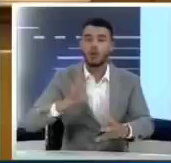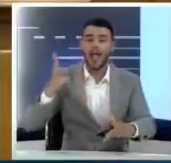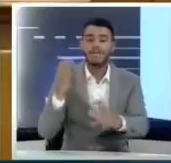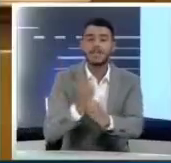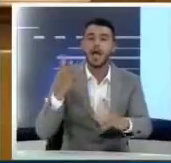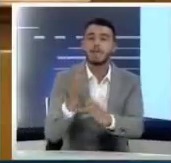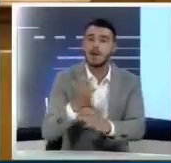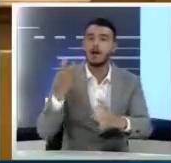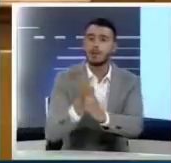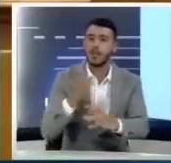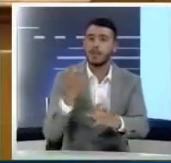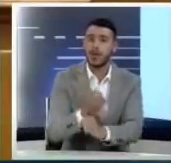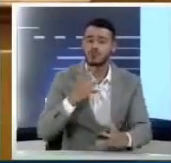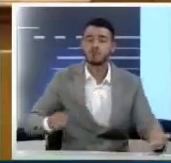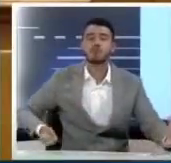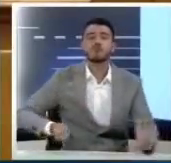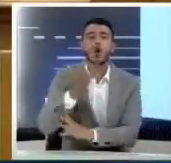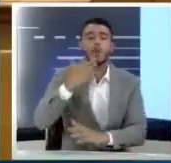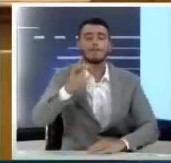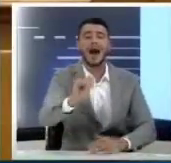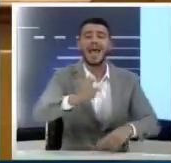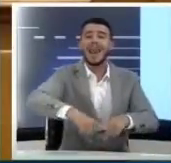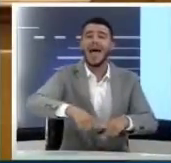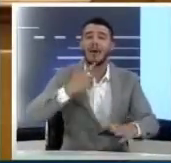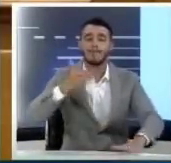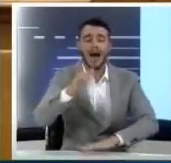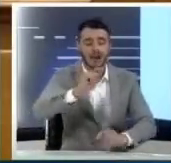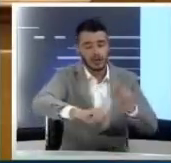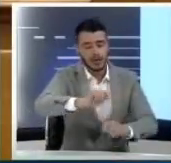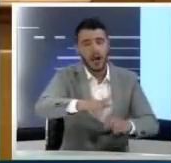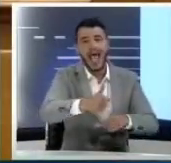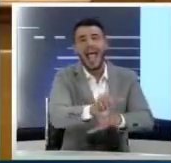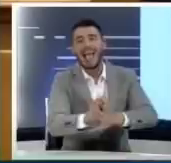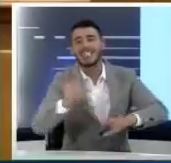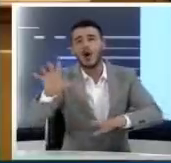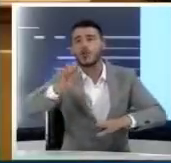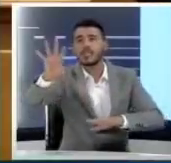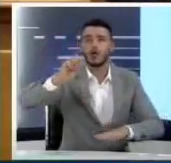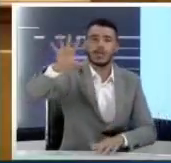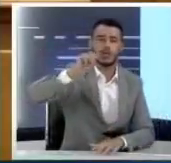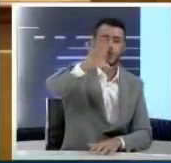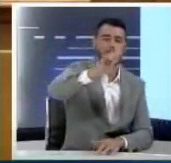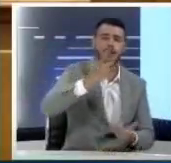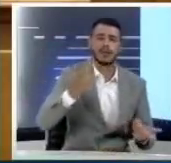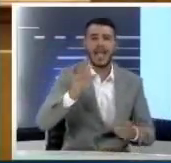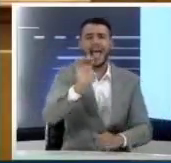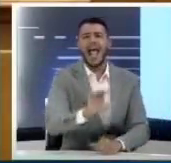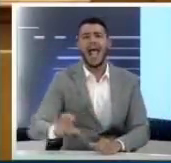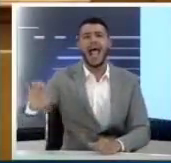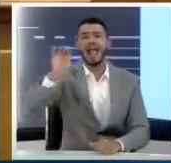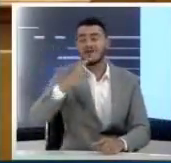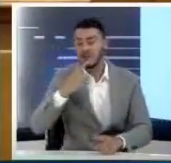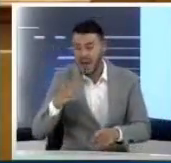αύξηση των νέων παραγγελίων εξαγωγών. Πάει και αυτό που λέγατε. Η Ευρώπη μπροστά, η Ελλάδα